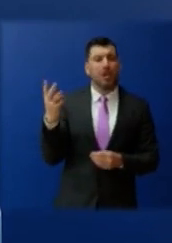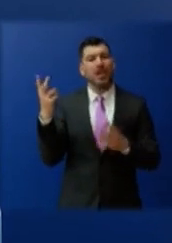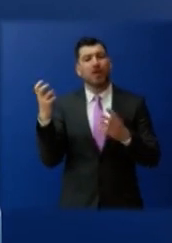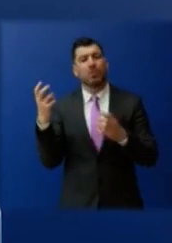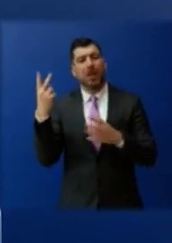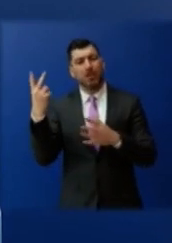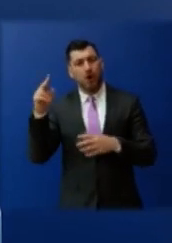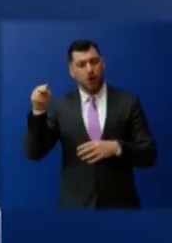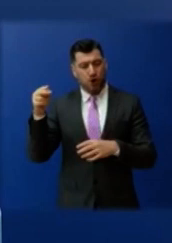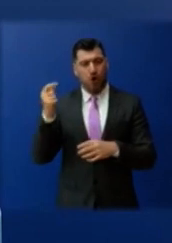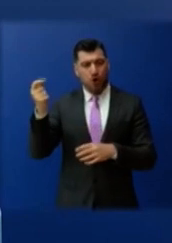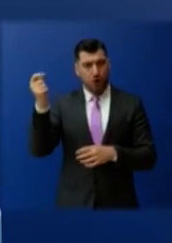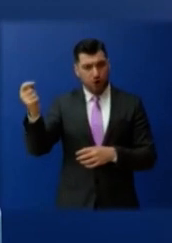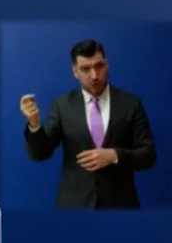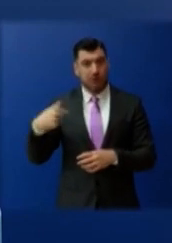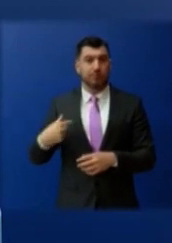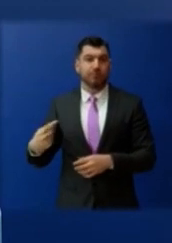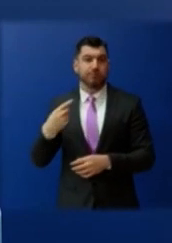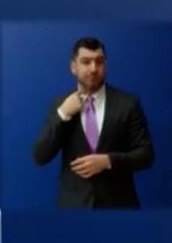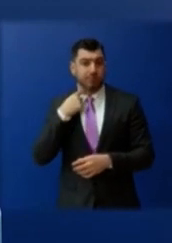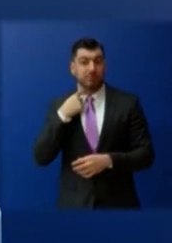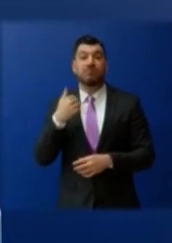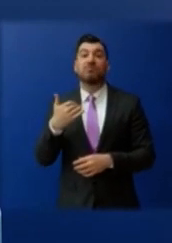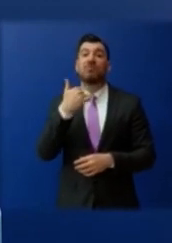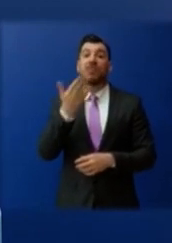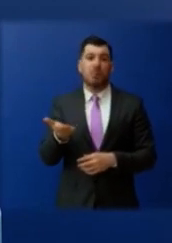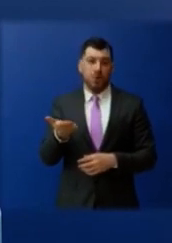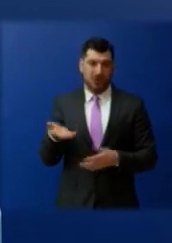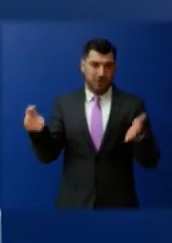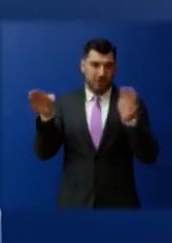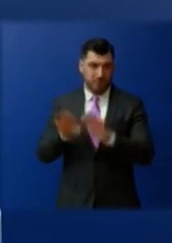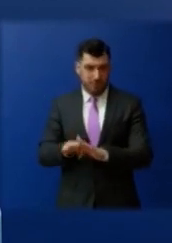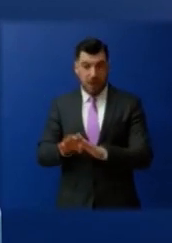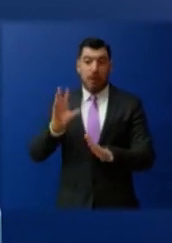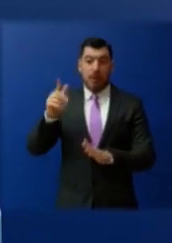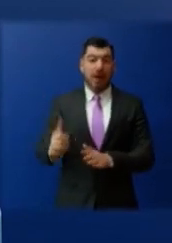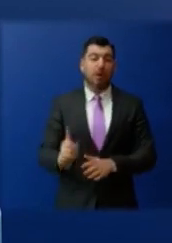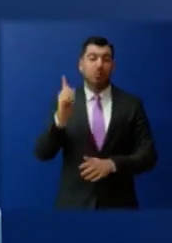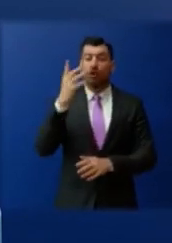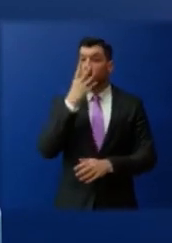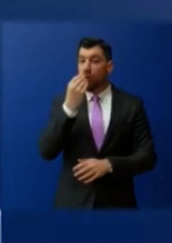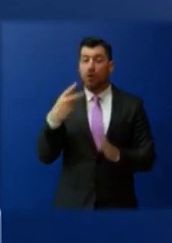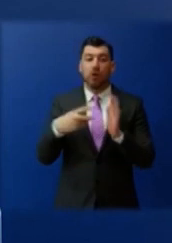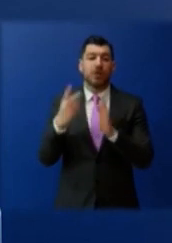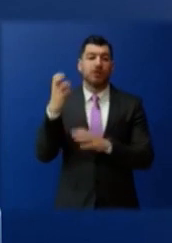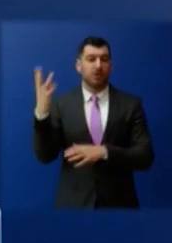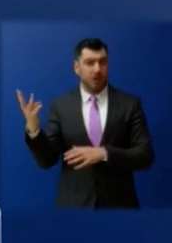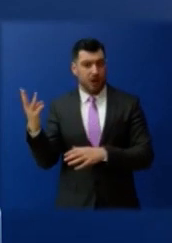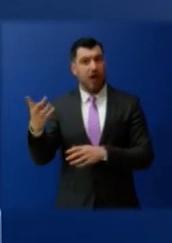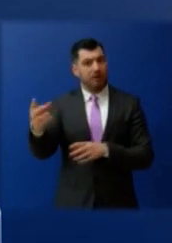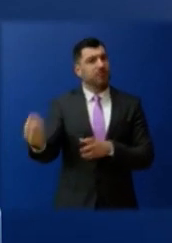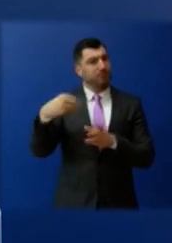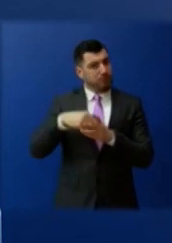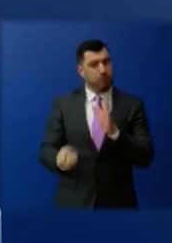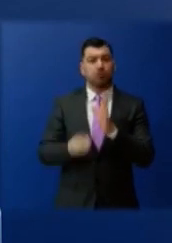δόσεων της προηγούμενης περίοδου ή αυτές κατέστησαν μη εξυπηρετούμενες ως την 1η Φεβρουαρίου του 2023. Δεύτερον,